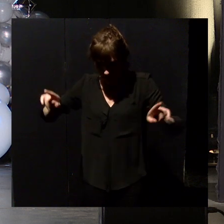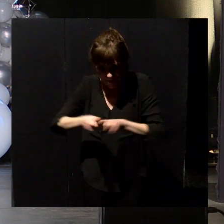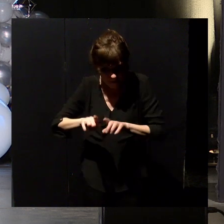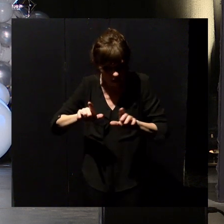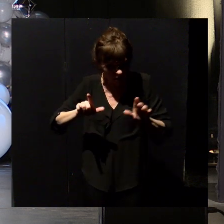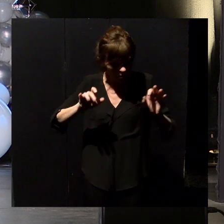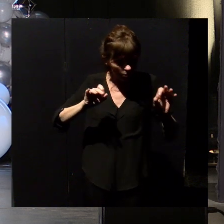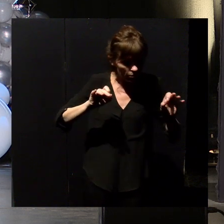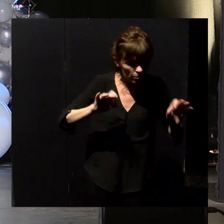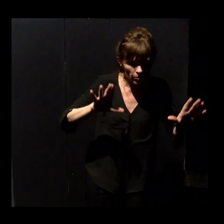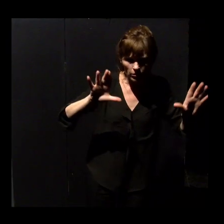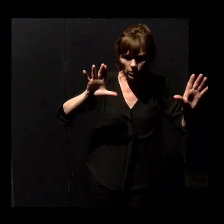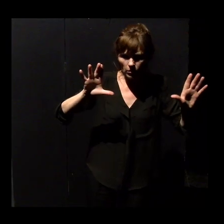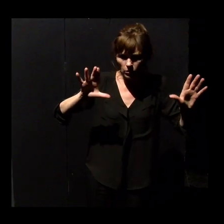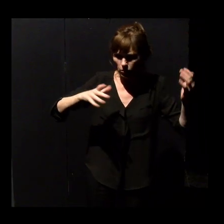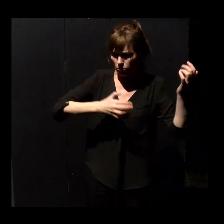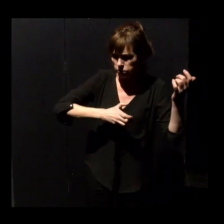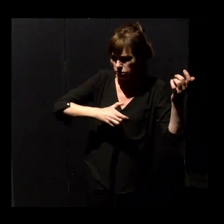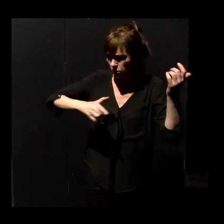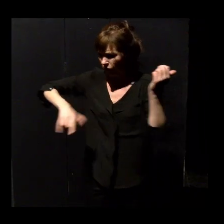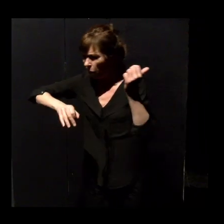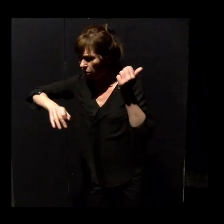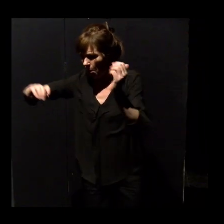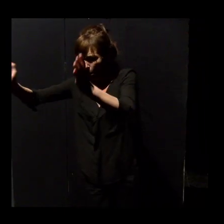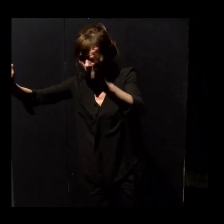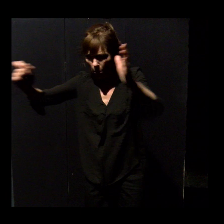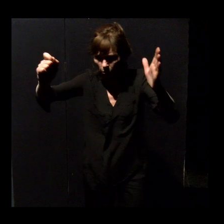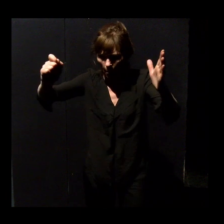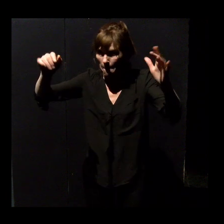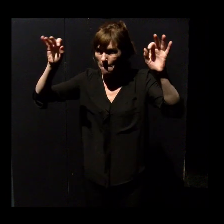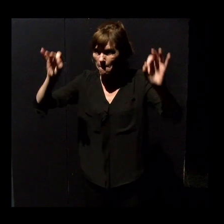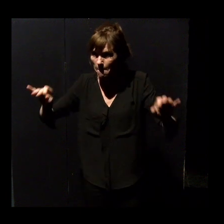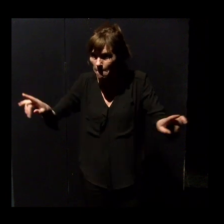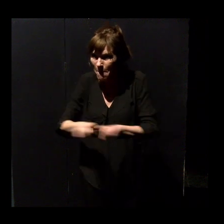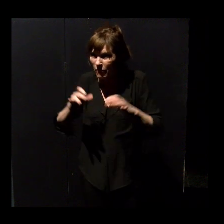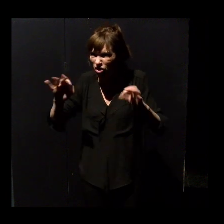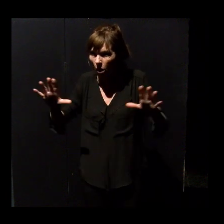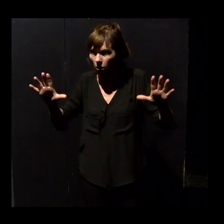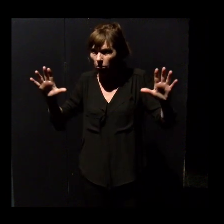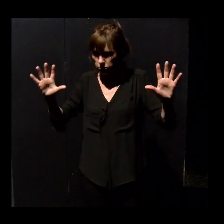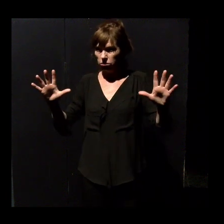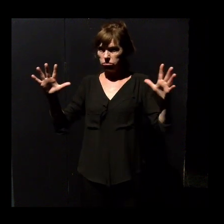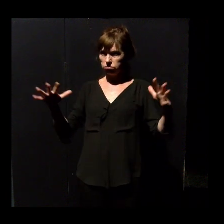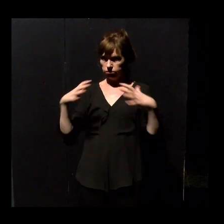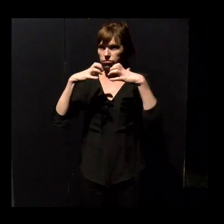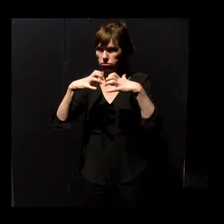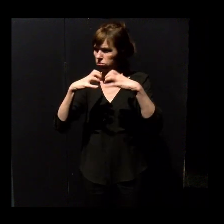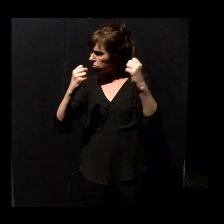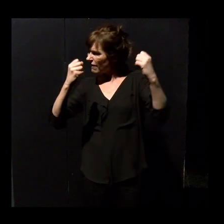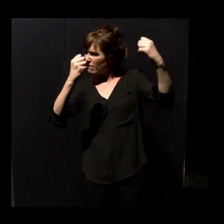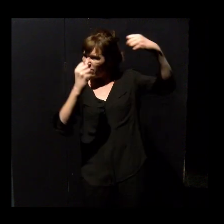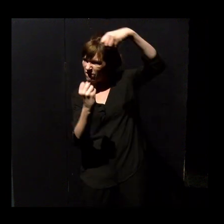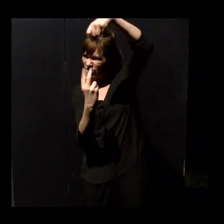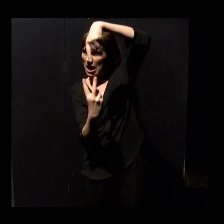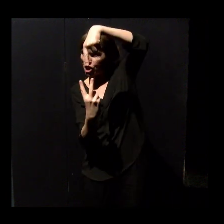C'est ce que vous voyez marqué par cette flèche bleue. Vous voyez,